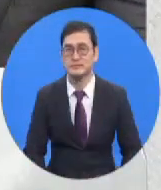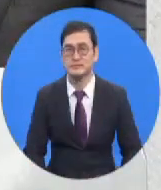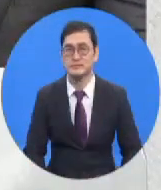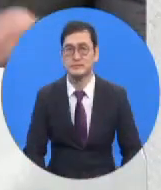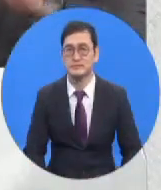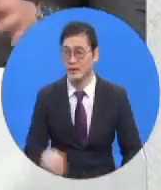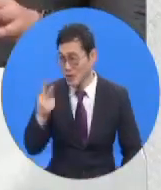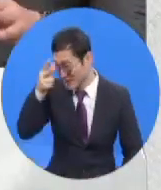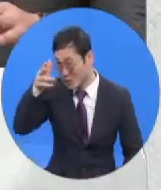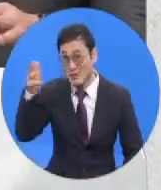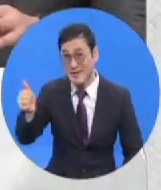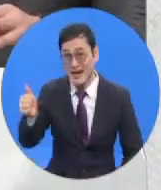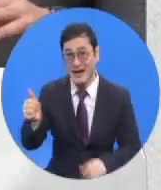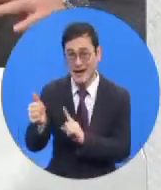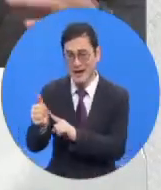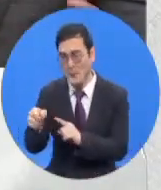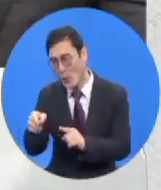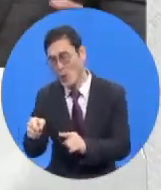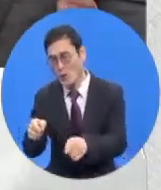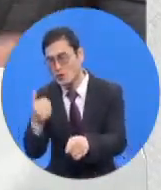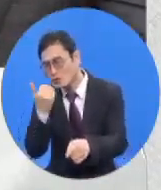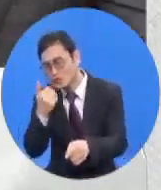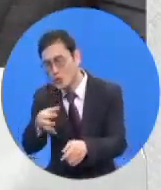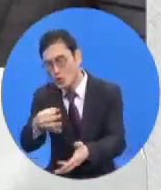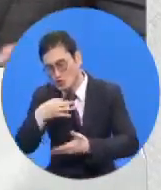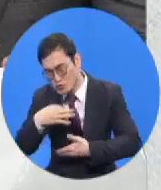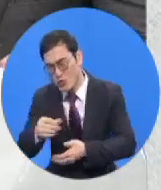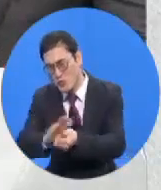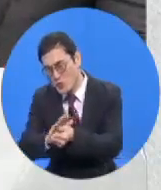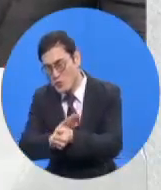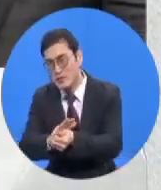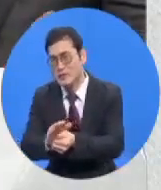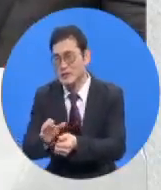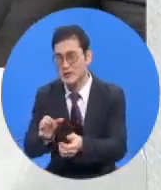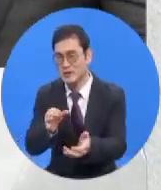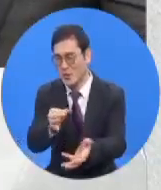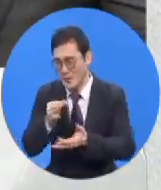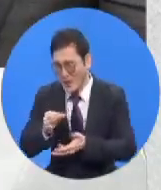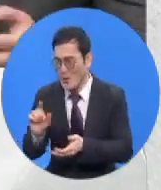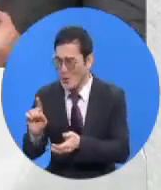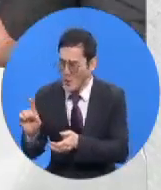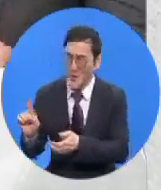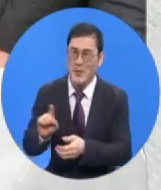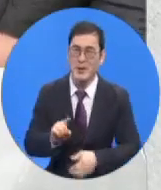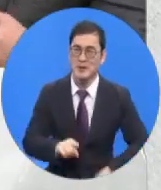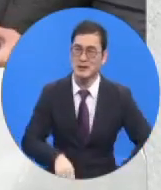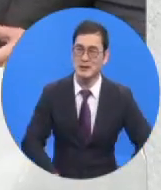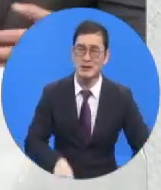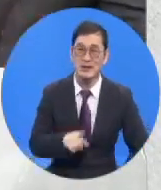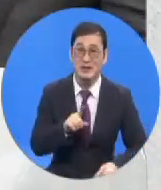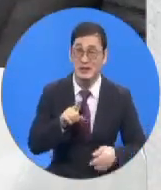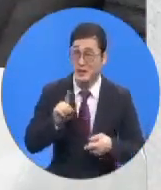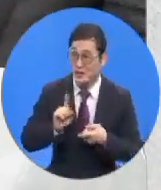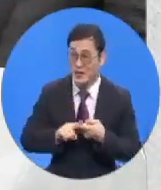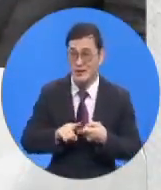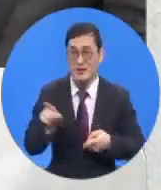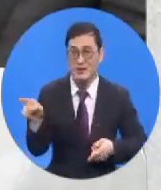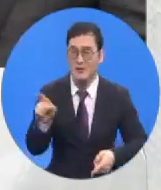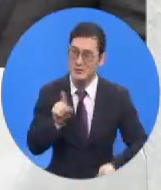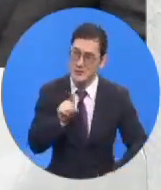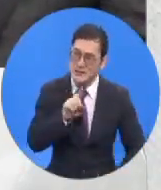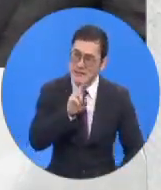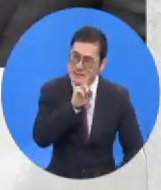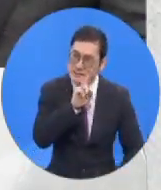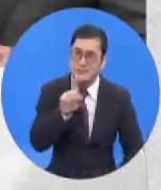리스트에 있다라고 오보 날렸다가 예. 뭐 사과하고 기사 내리고 그걸 또 뭐 뒤에 흘린 사람이 이 출금 쪽에 있다 뭐 이런 의혹까지